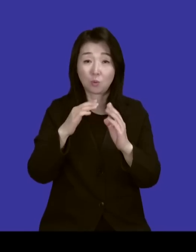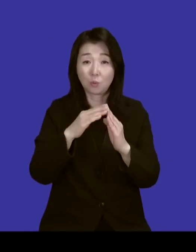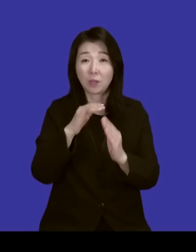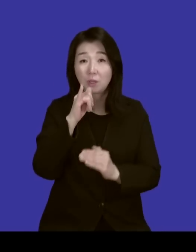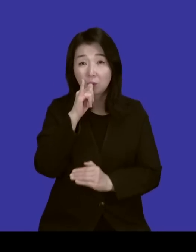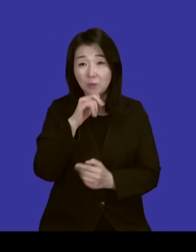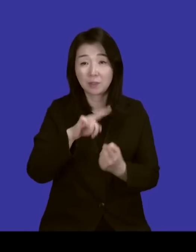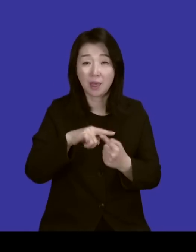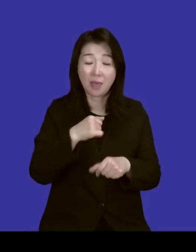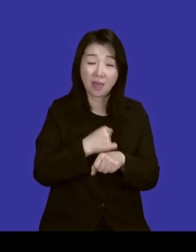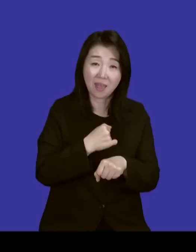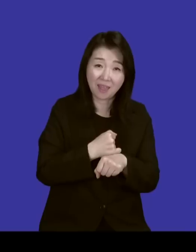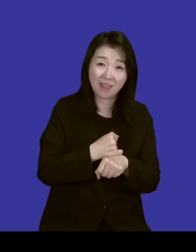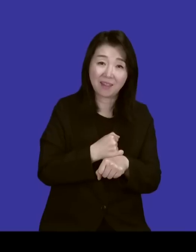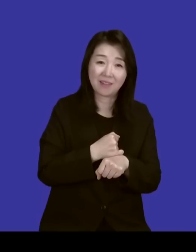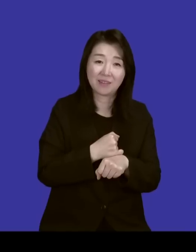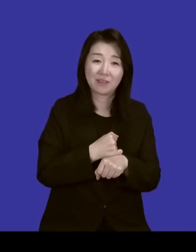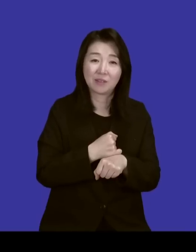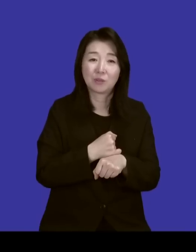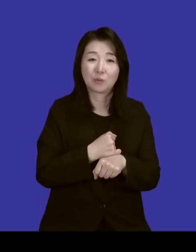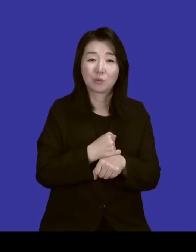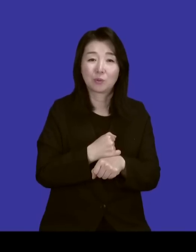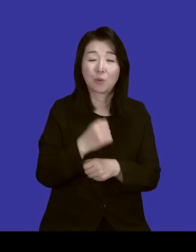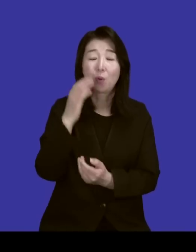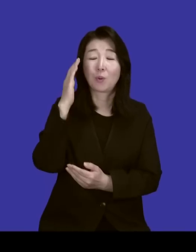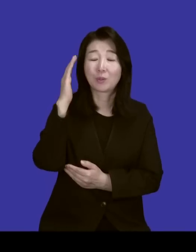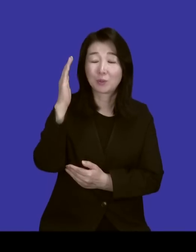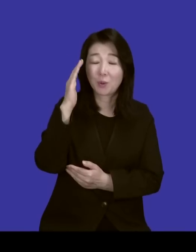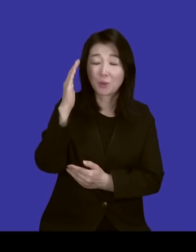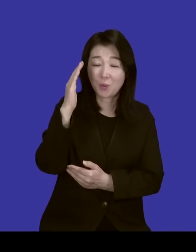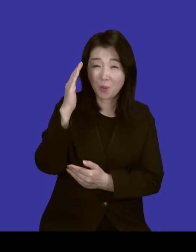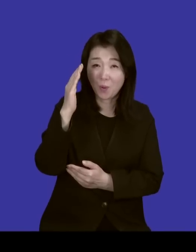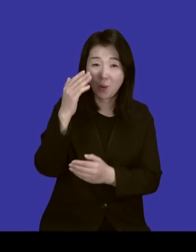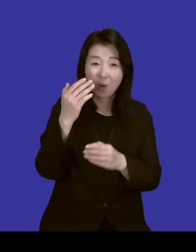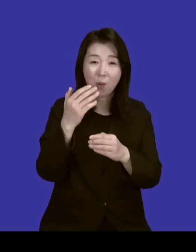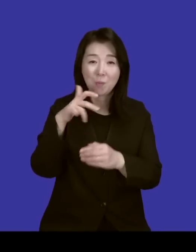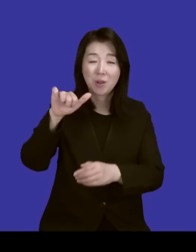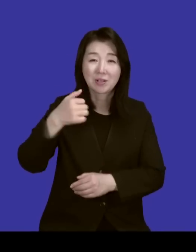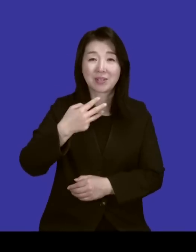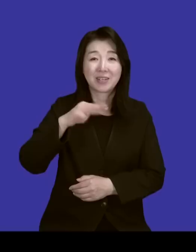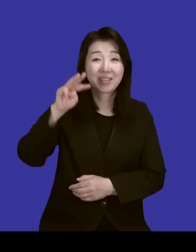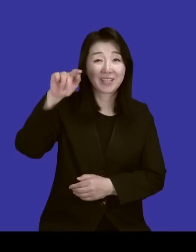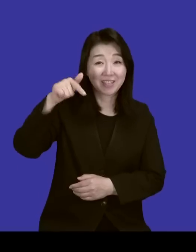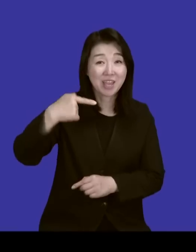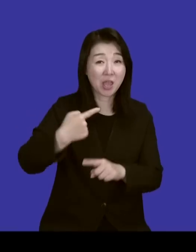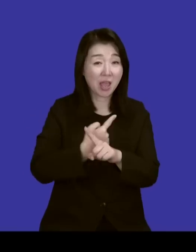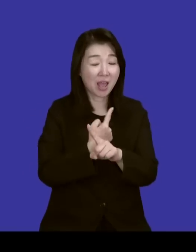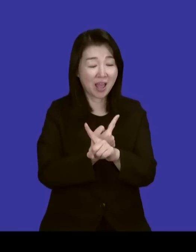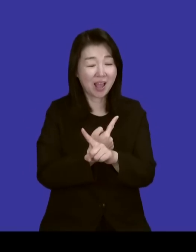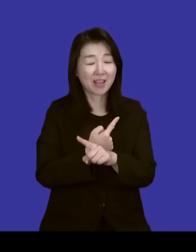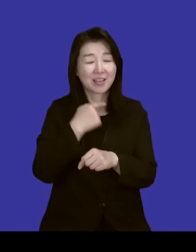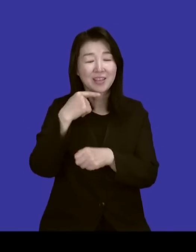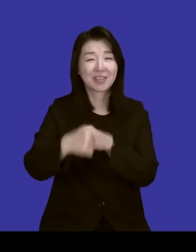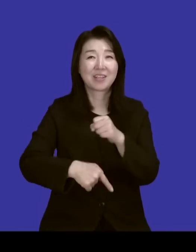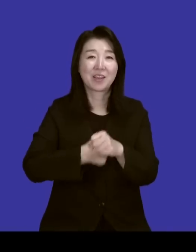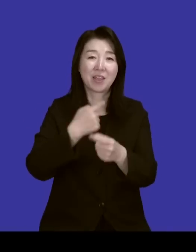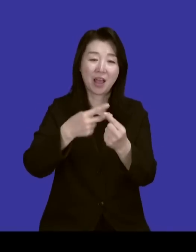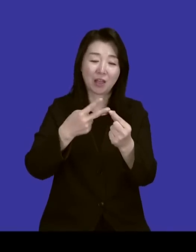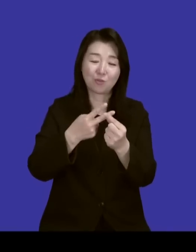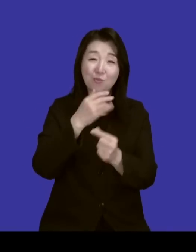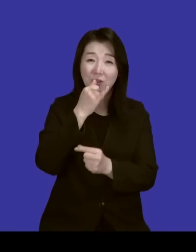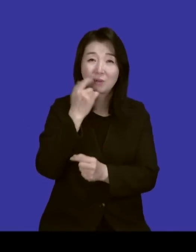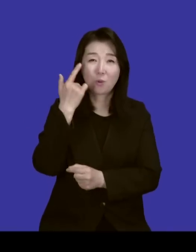그대로 하면서 또 그것도 설교 프리칭 클리닉을 1년에 한 2번씩 제가 꼭 합니다. 목사님들과 함께 보시고.